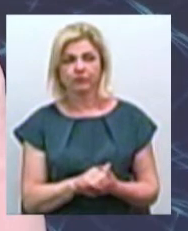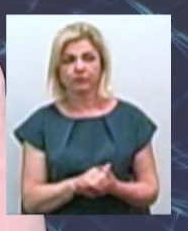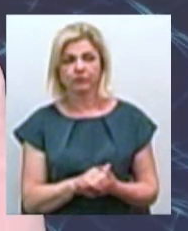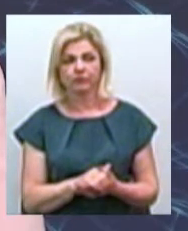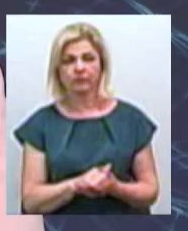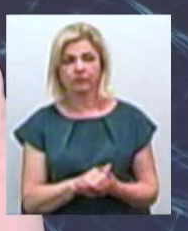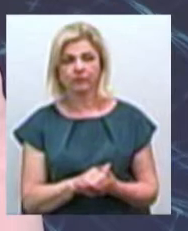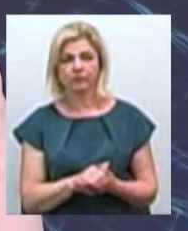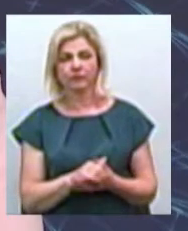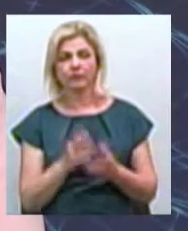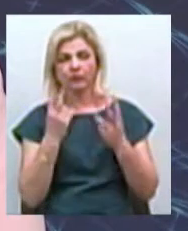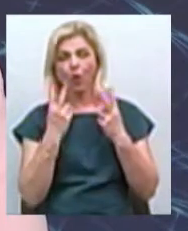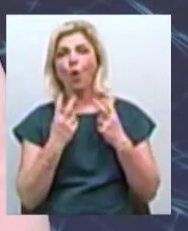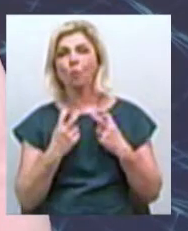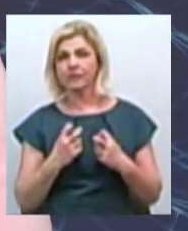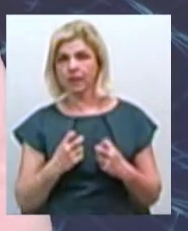обслідування,